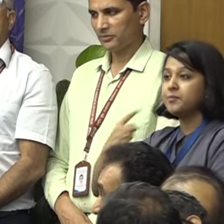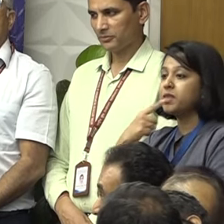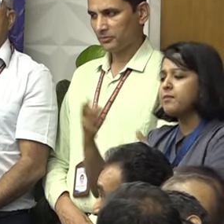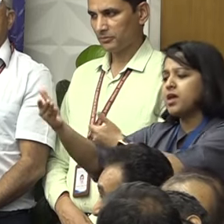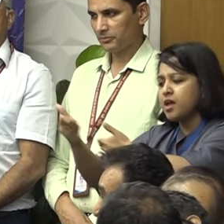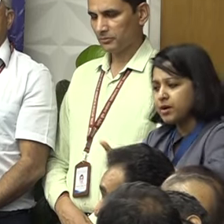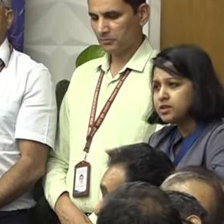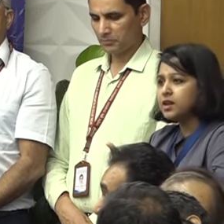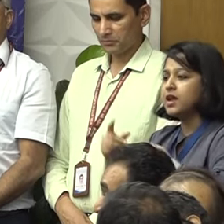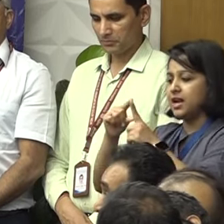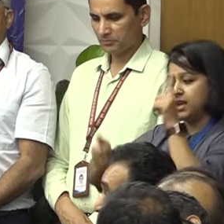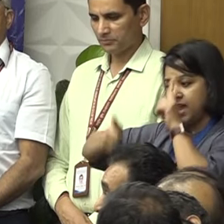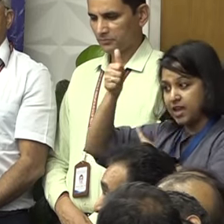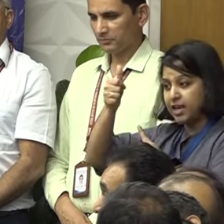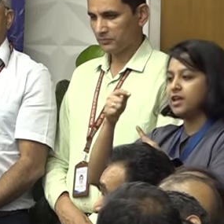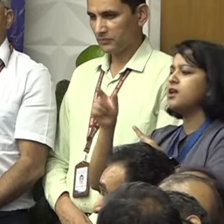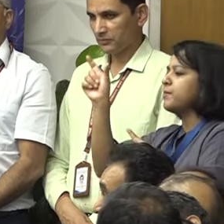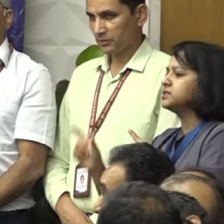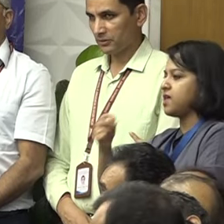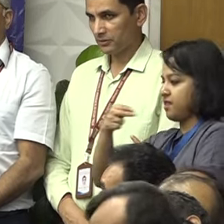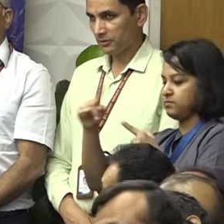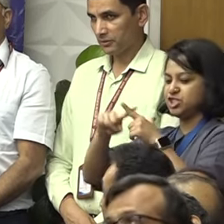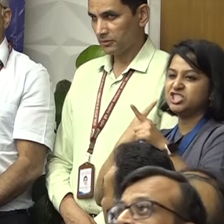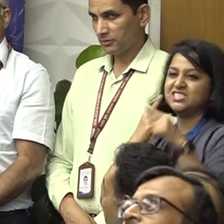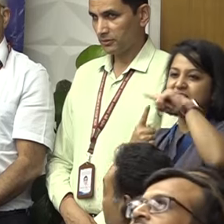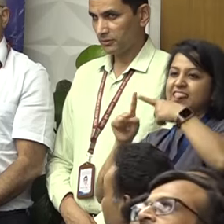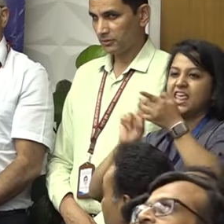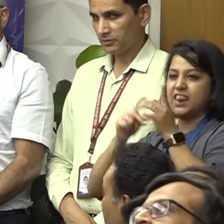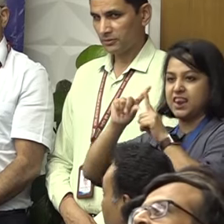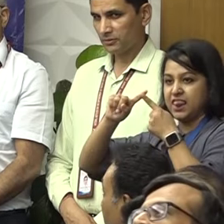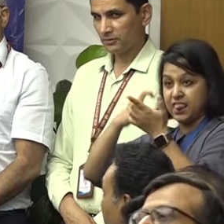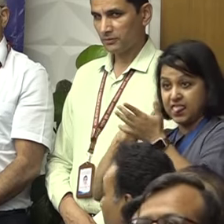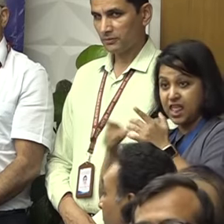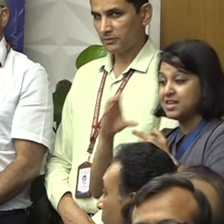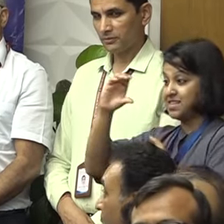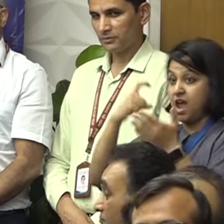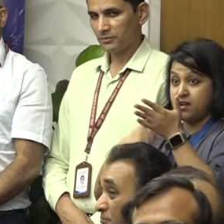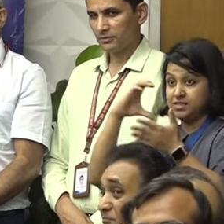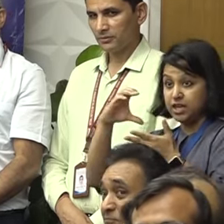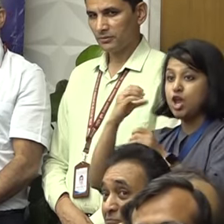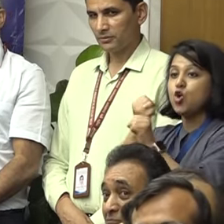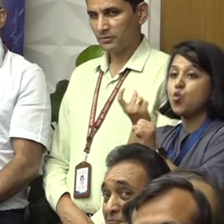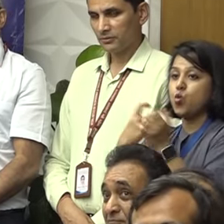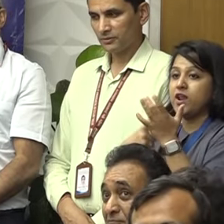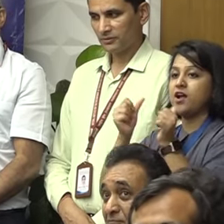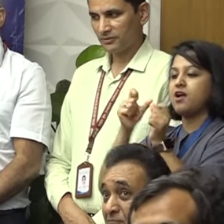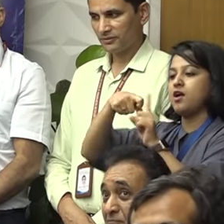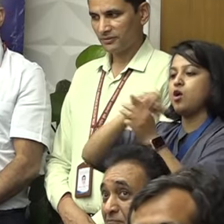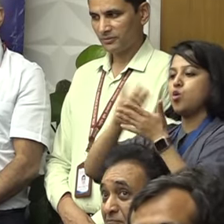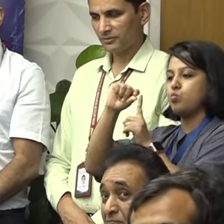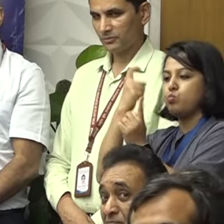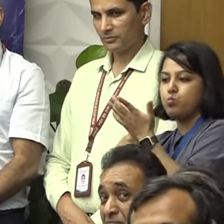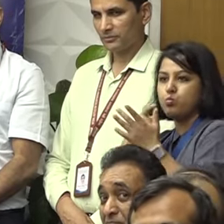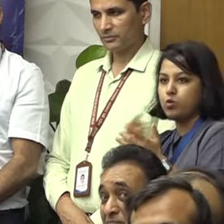आमंत्रण देना चाहेंगे डायरेक्टर श्री जितेंद्र जी को कि वे कृपया CRC गोरखपुर के साथ इस समझौता ज्ञापन अपने